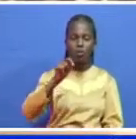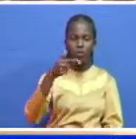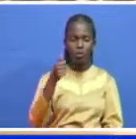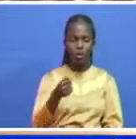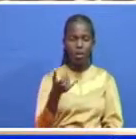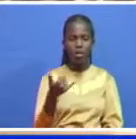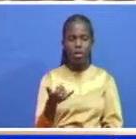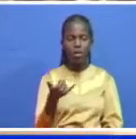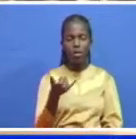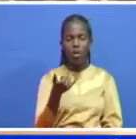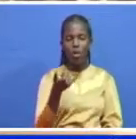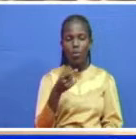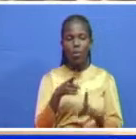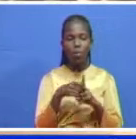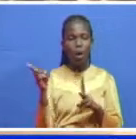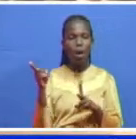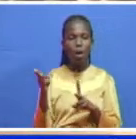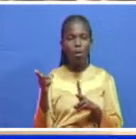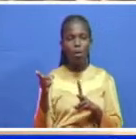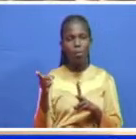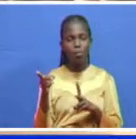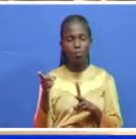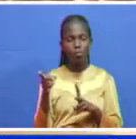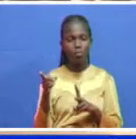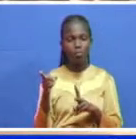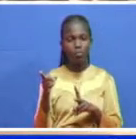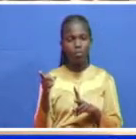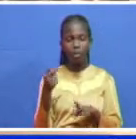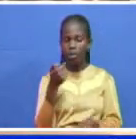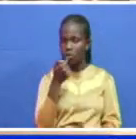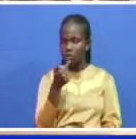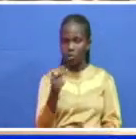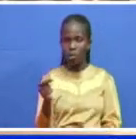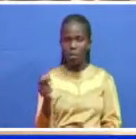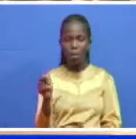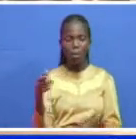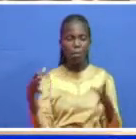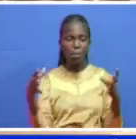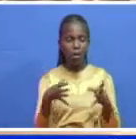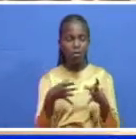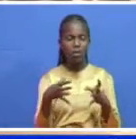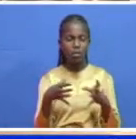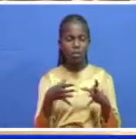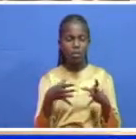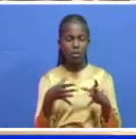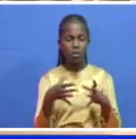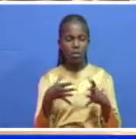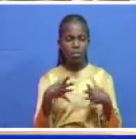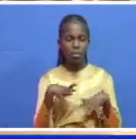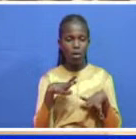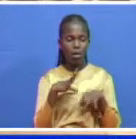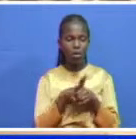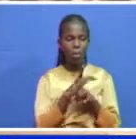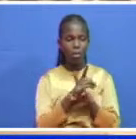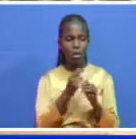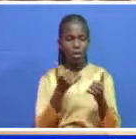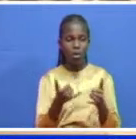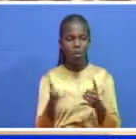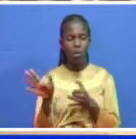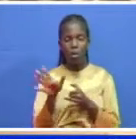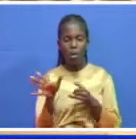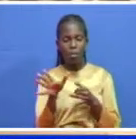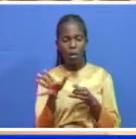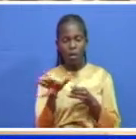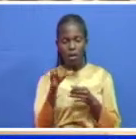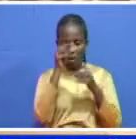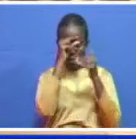na tamiyote mii tatu kumasa kwa. Kuwe data chama. Nuko na kena atongu yengi. Lakini vinda hiyo yu. Waipa niyo kuwete selekale. Itatu